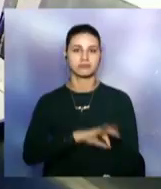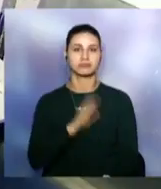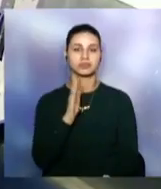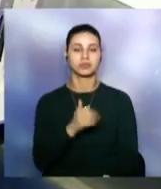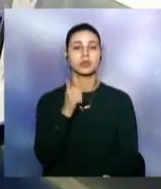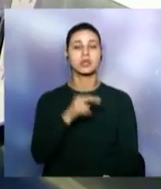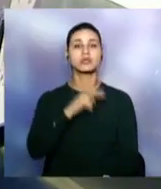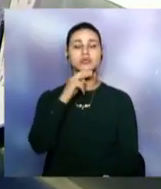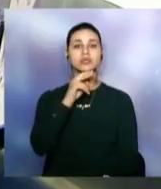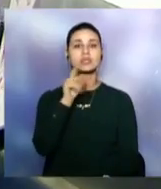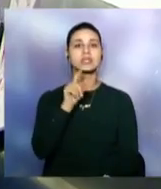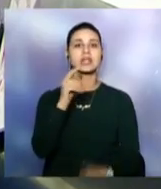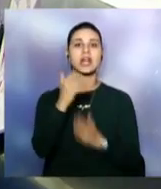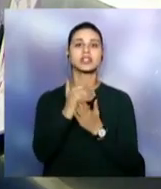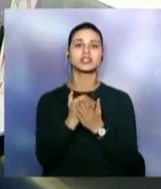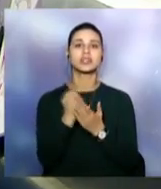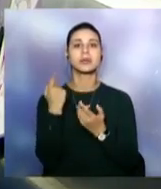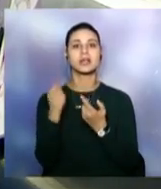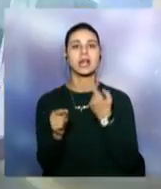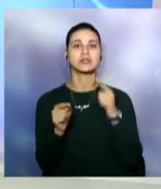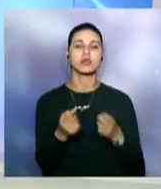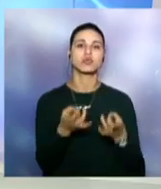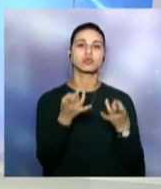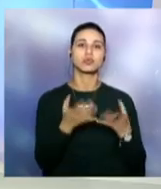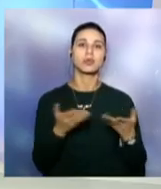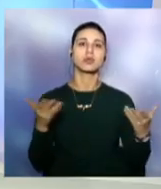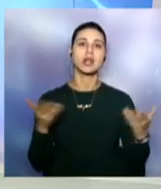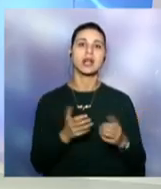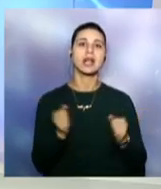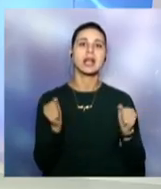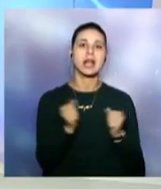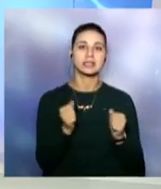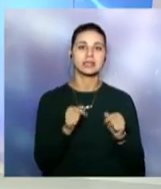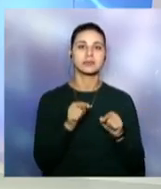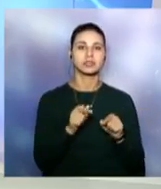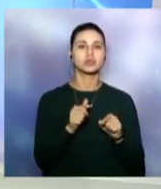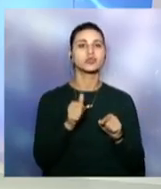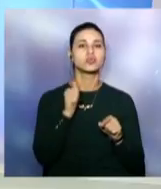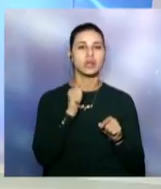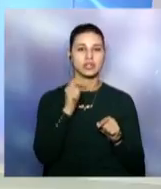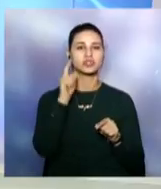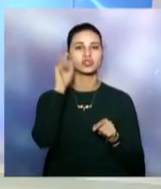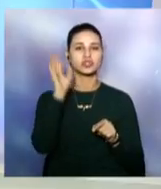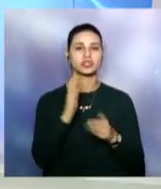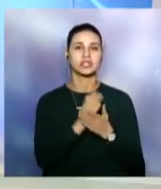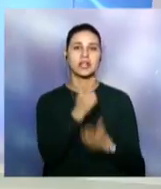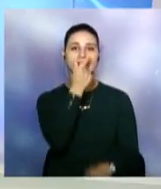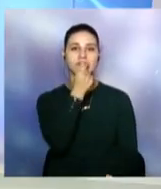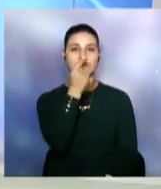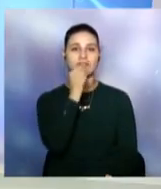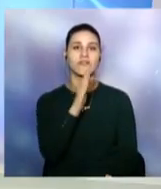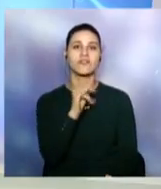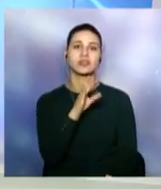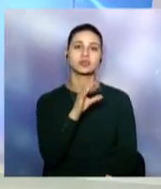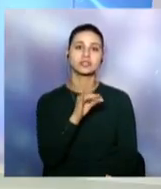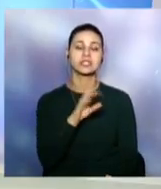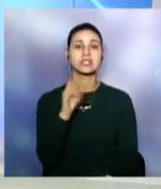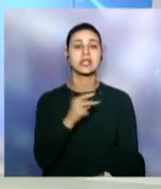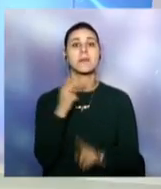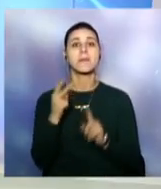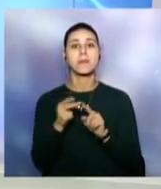დააკვირდით რა ნიშნები განასხვავებს ერთმანეთისაგან უბრალოდ გაციებას, რომლის უკანაც ხშირ შემთხვევაში ვირუსული ინფექცია ახოლმე და გრიპის